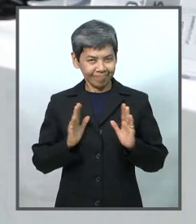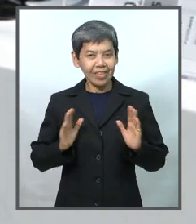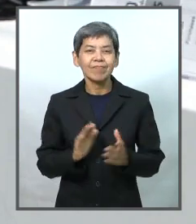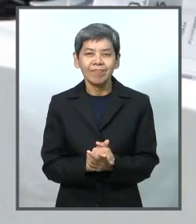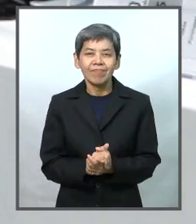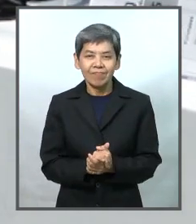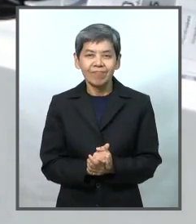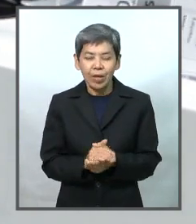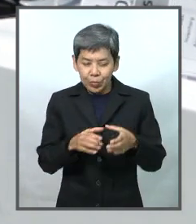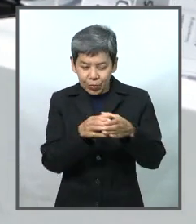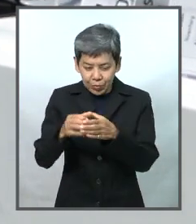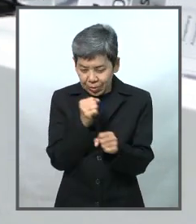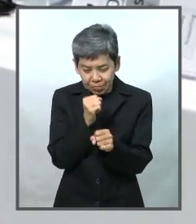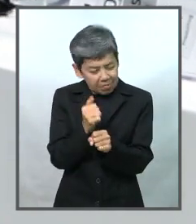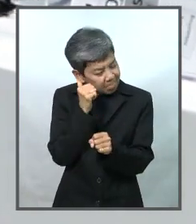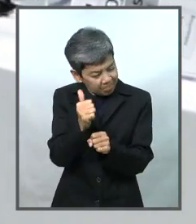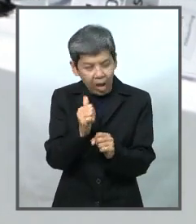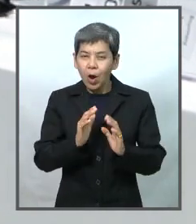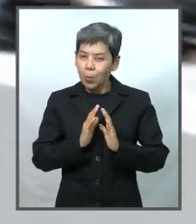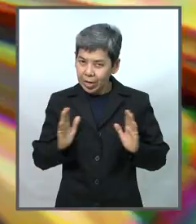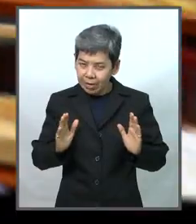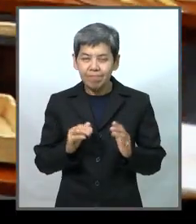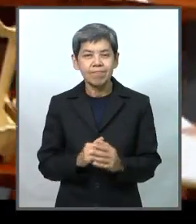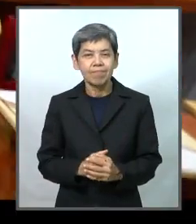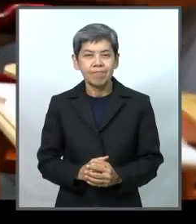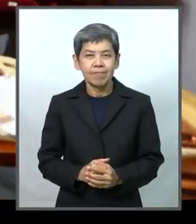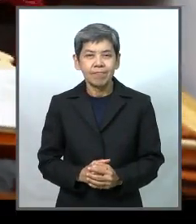านแล้วก็ทีมงานมากๆนะครับขอบคุณครับ